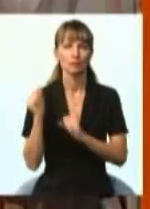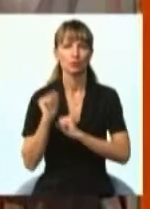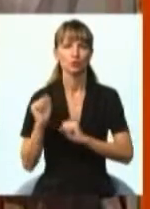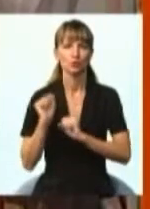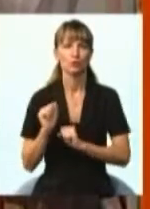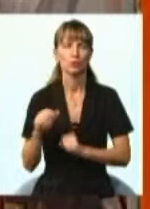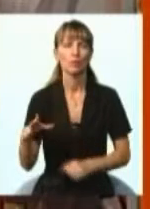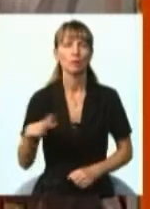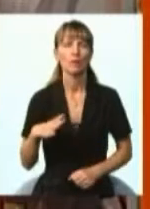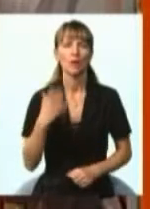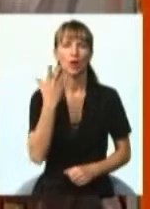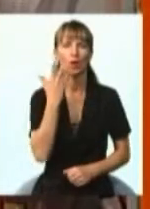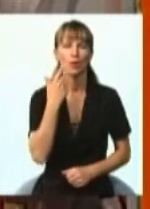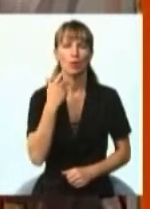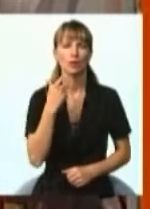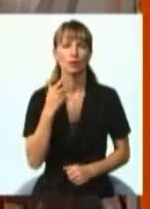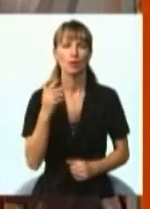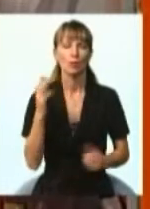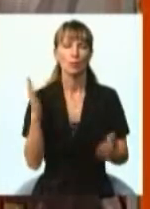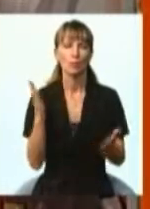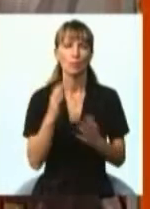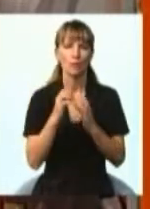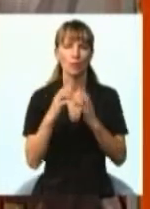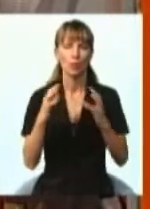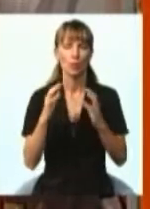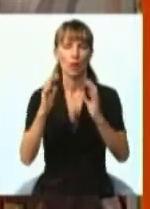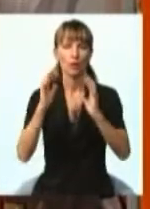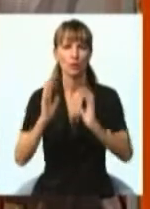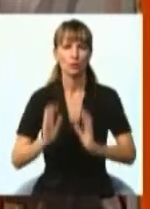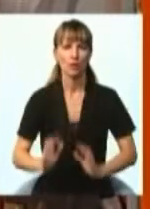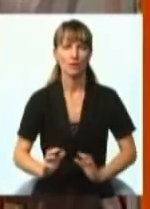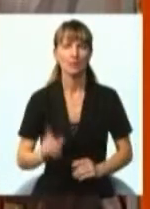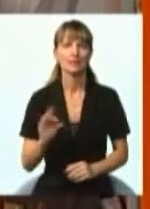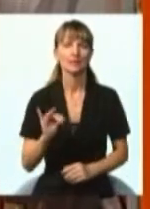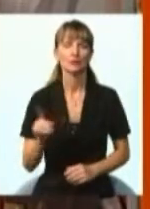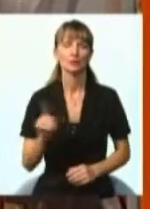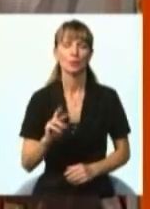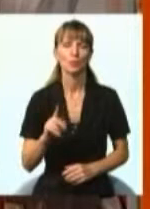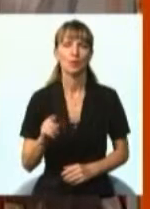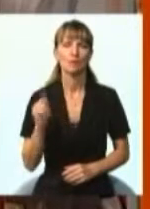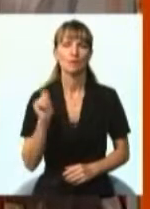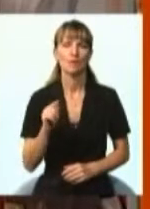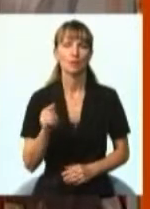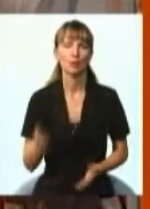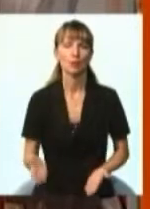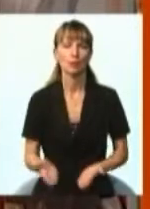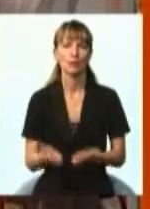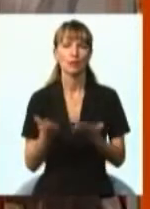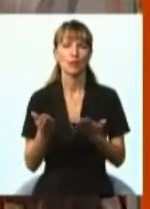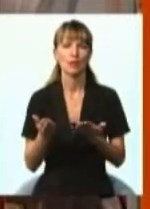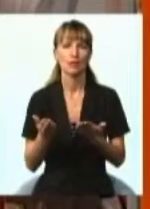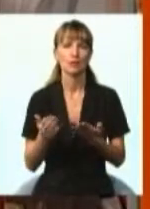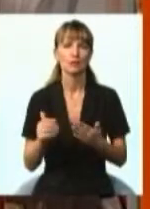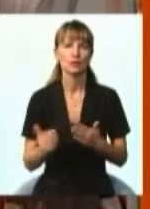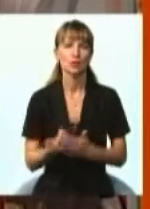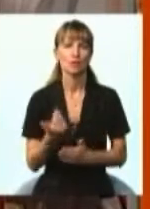Ну, буває, коли повітряна куля падає, і для того, щоб вона піднялася